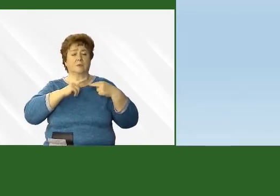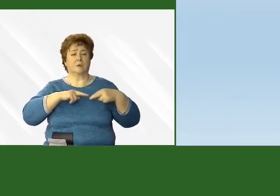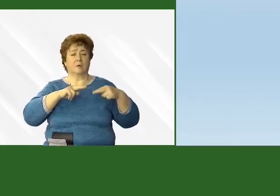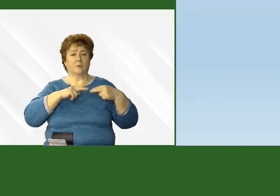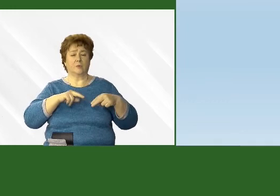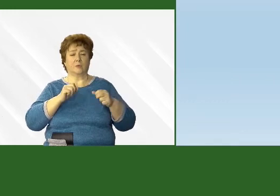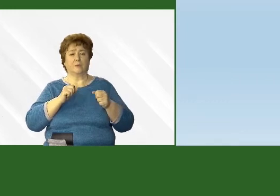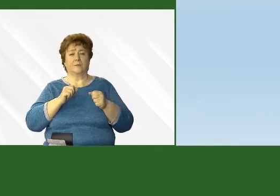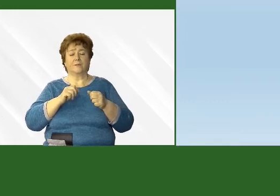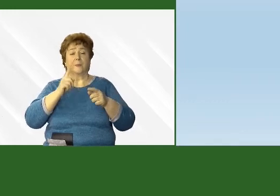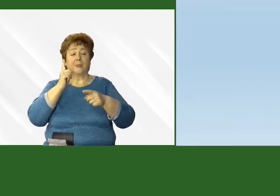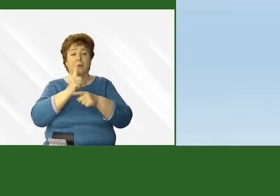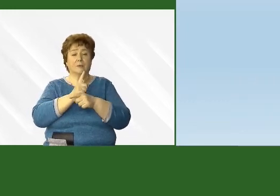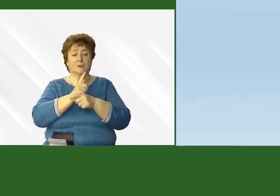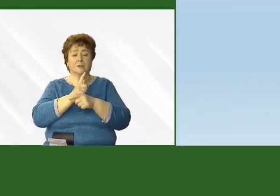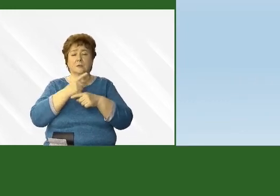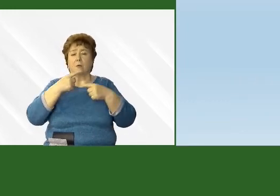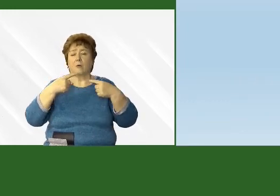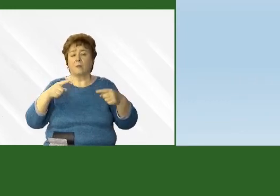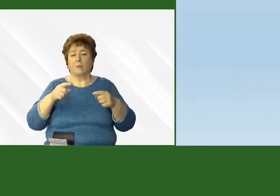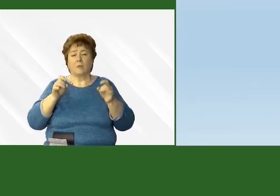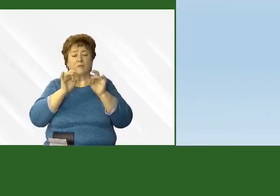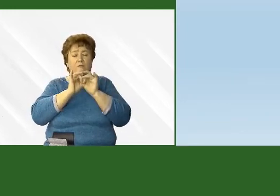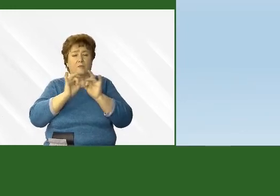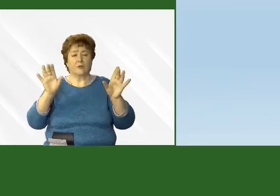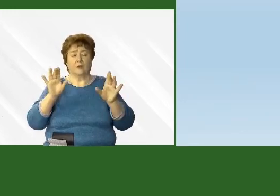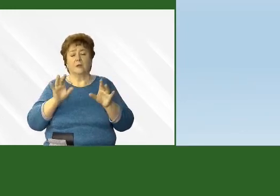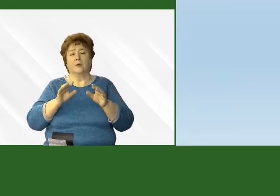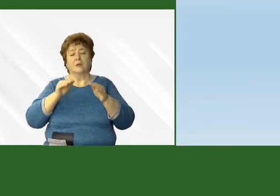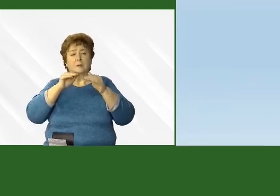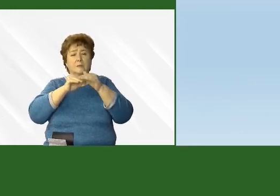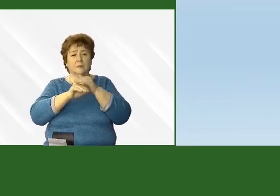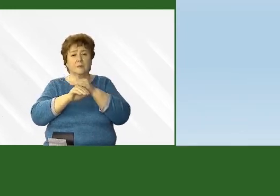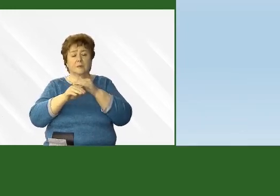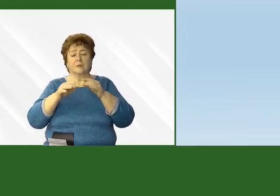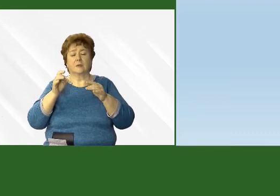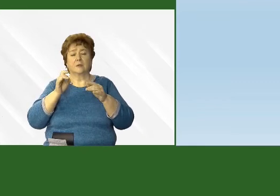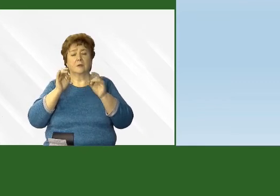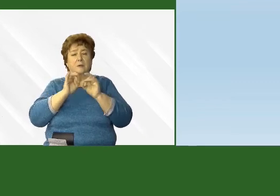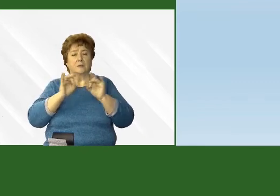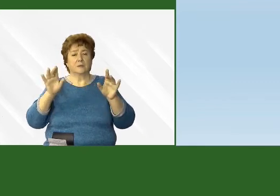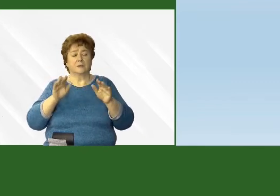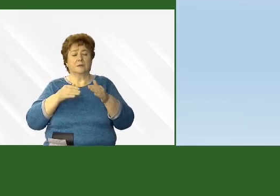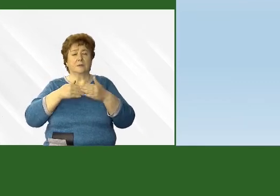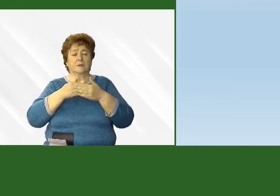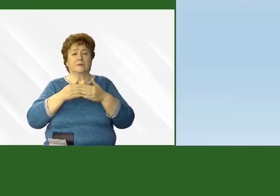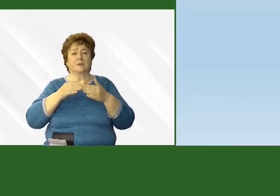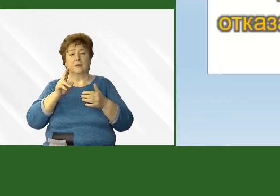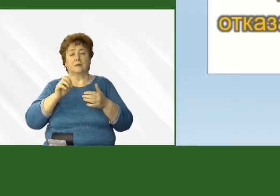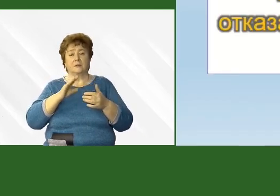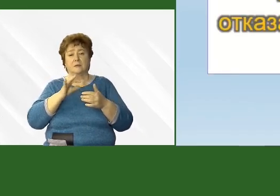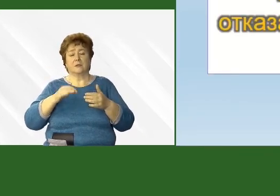сотрудничество. Запрещаются любые ядерные взрывы и захоронение радиоактивных материалов в